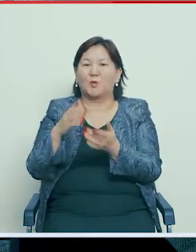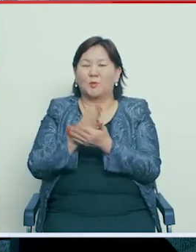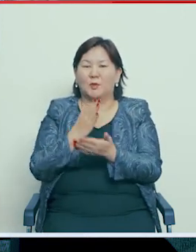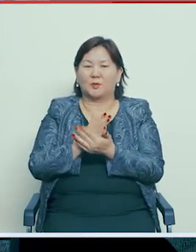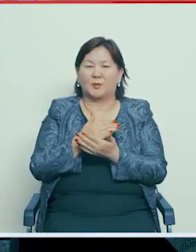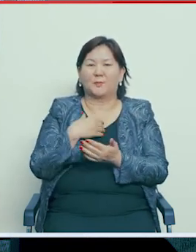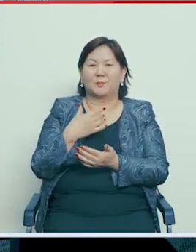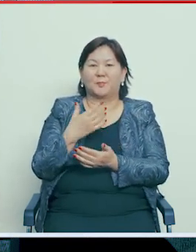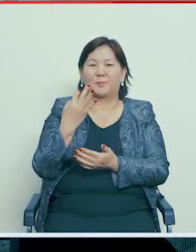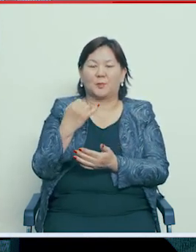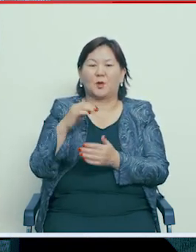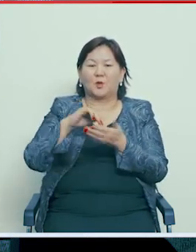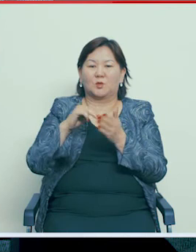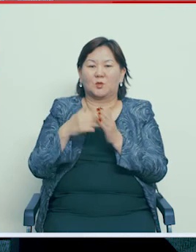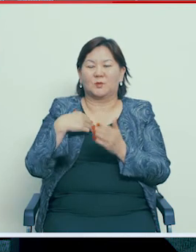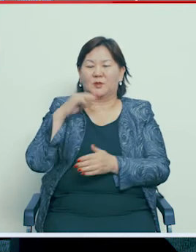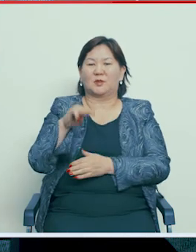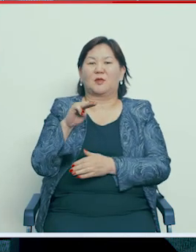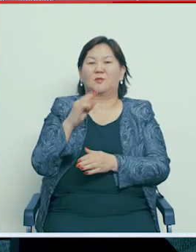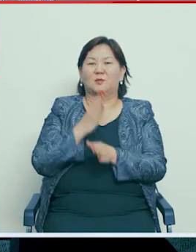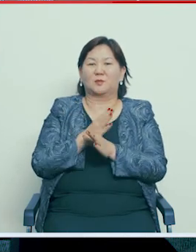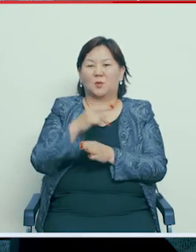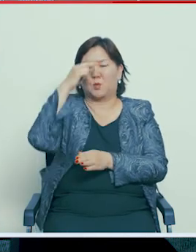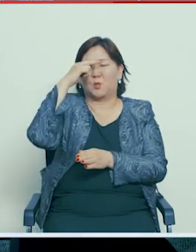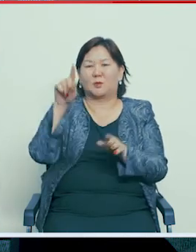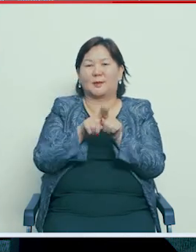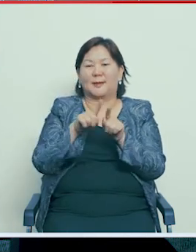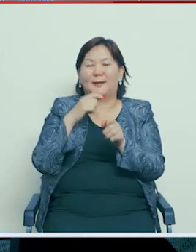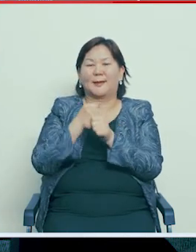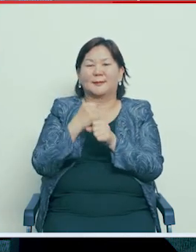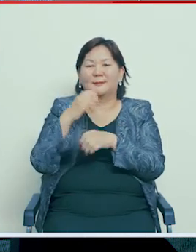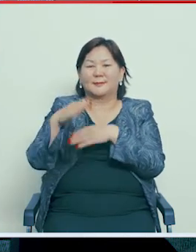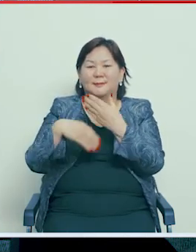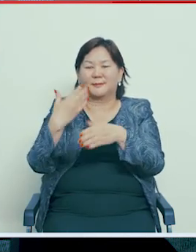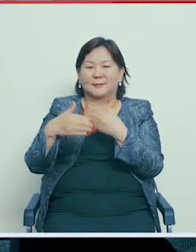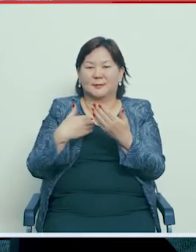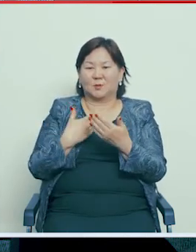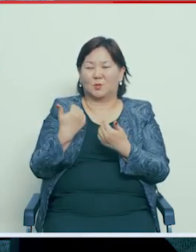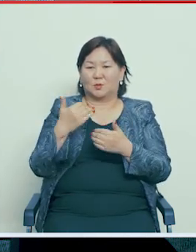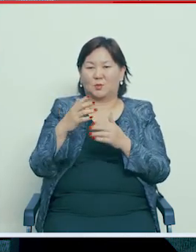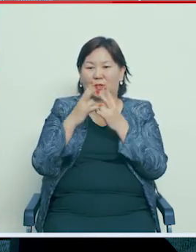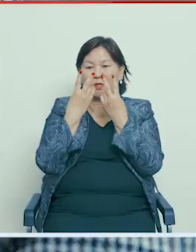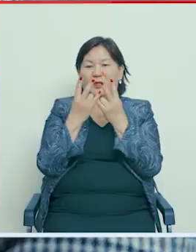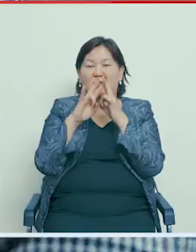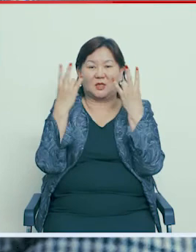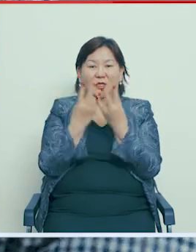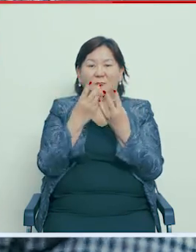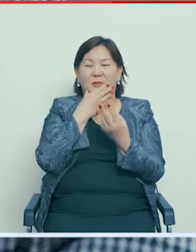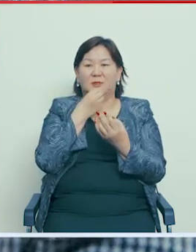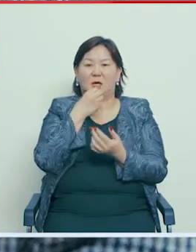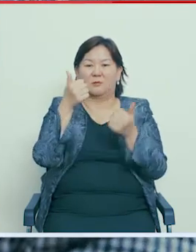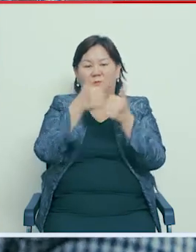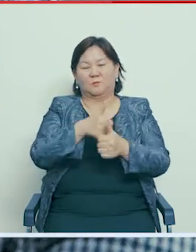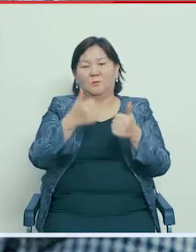айгүй одоо тэтгэвртээ суудсан хүн би ч гэсэн тийм хүүтэйгээ адилхан ингээд ажиллаа. Тэгээ бидний хүүхдүүд ч гэсэн ингээд сайхан нийгэмд ингээд эргээр танигдаад нийгэм